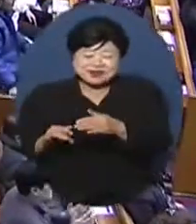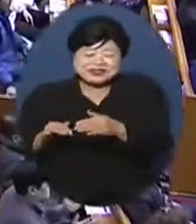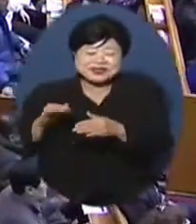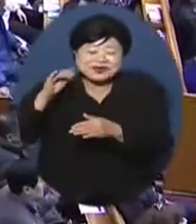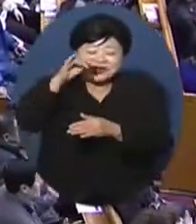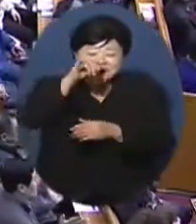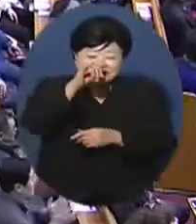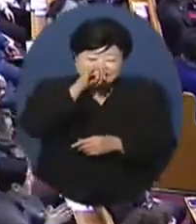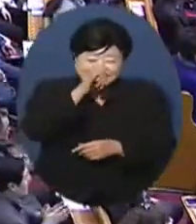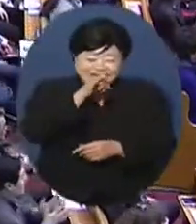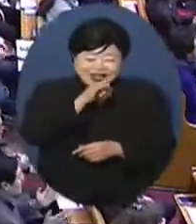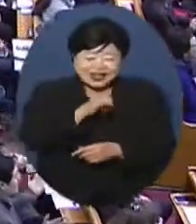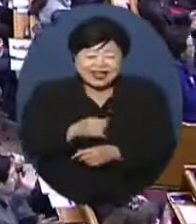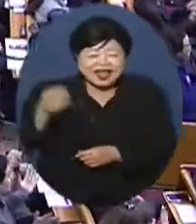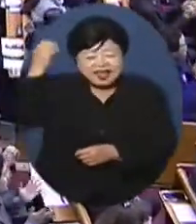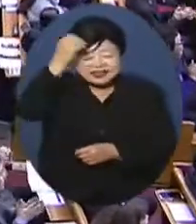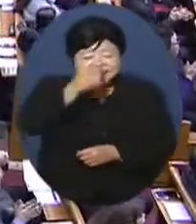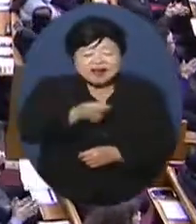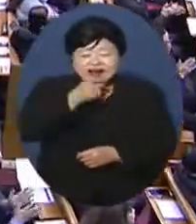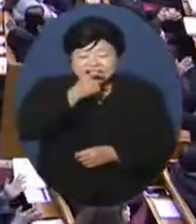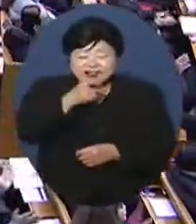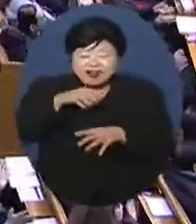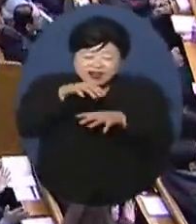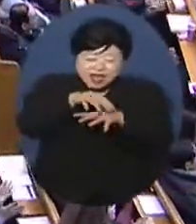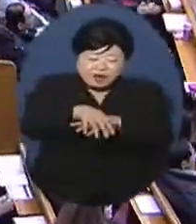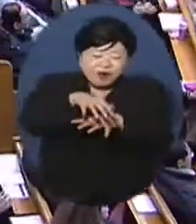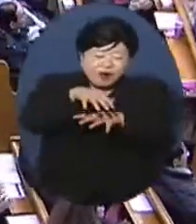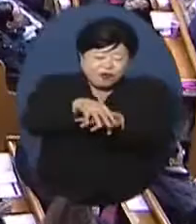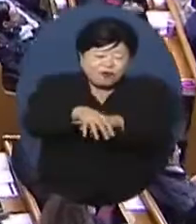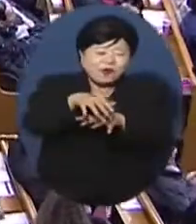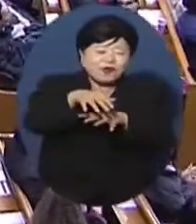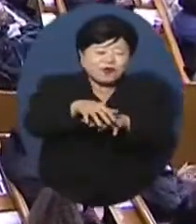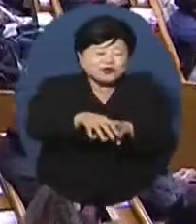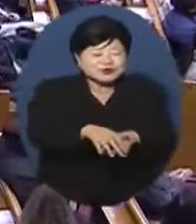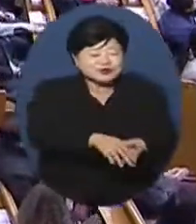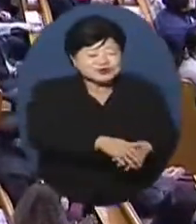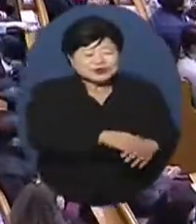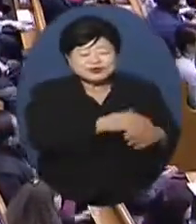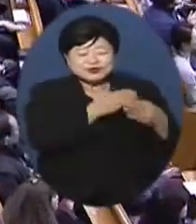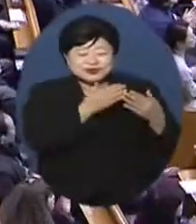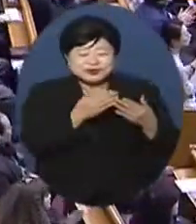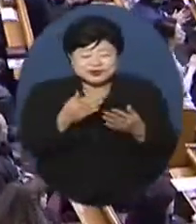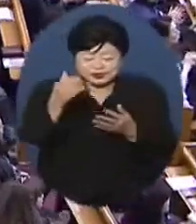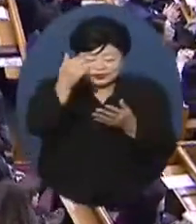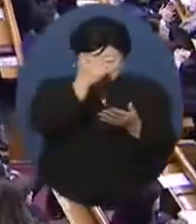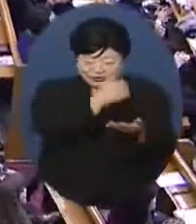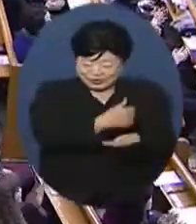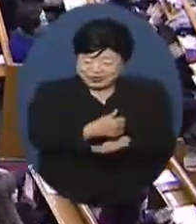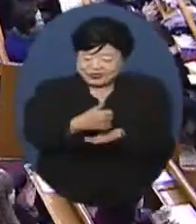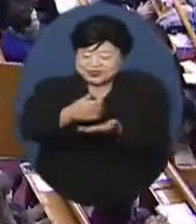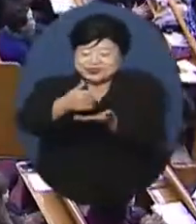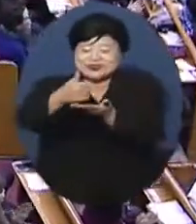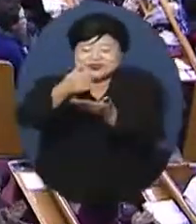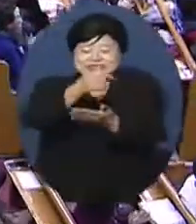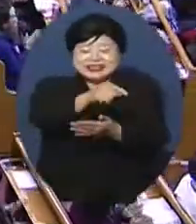넣으시고 선녀 운임 꽃 보수 아 으